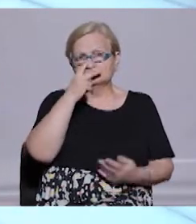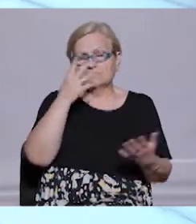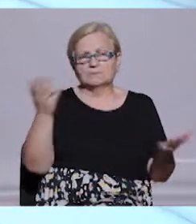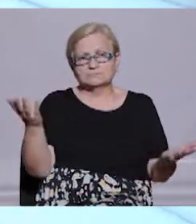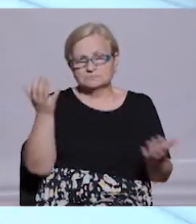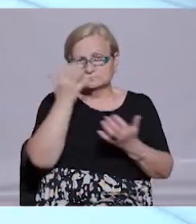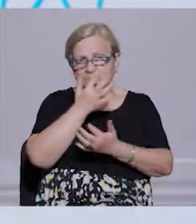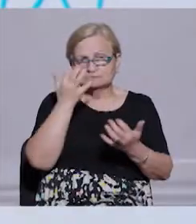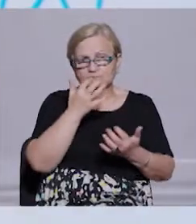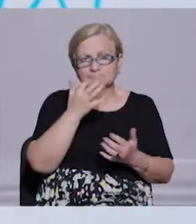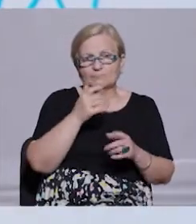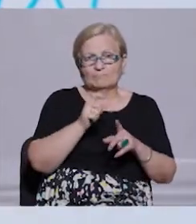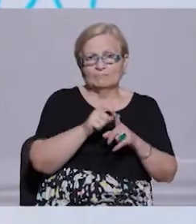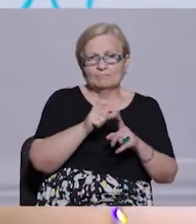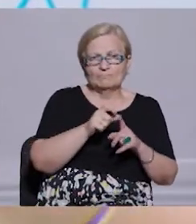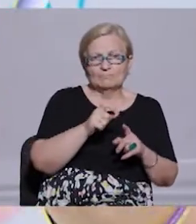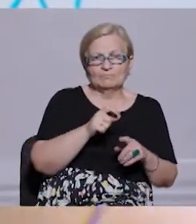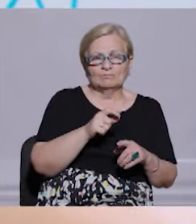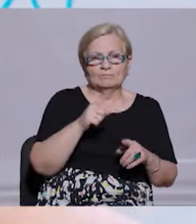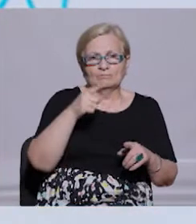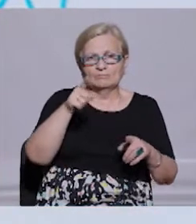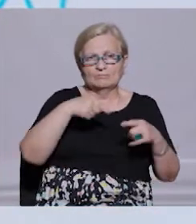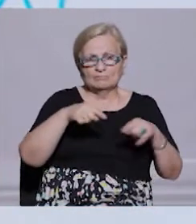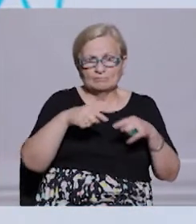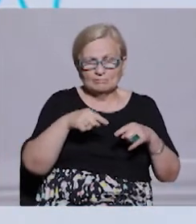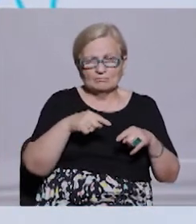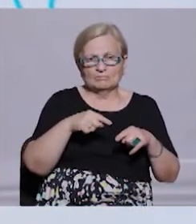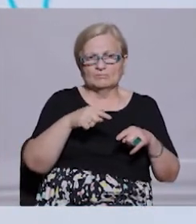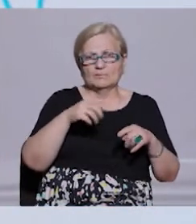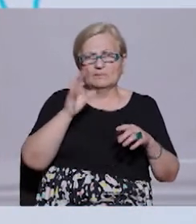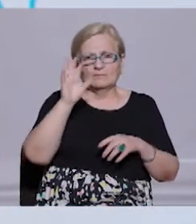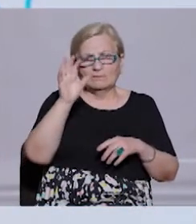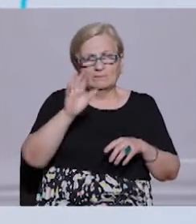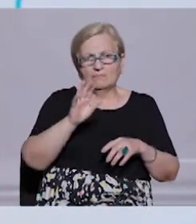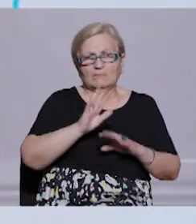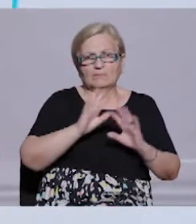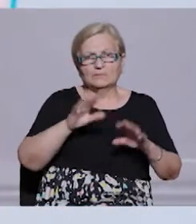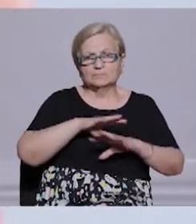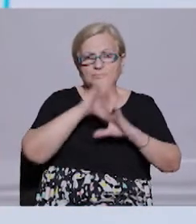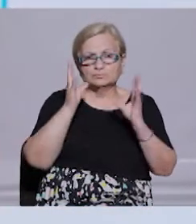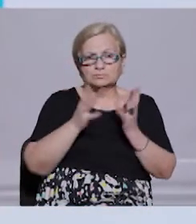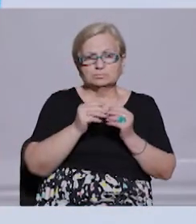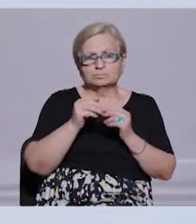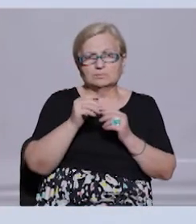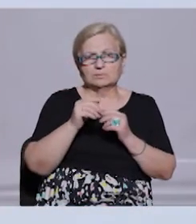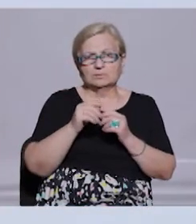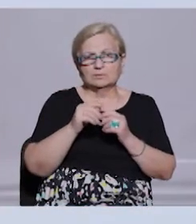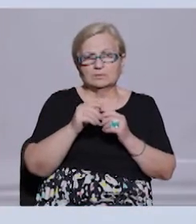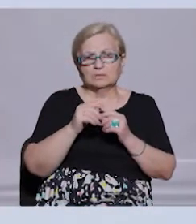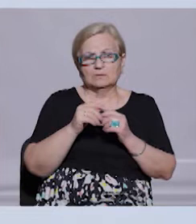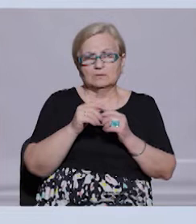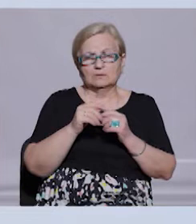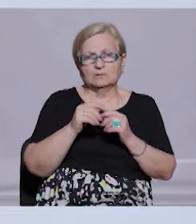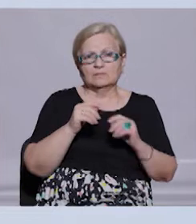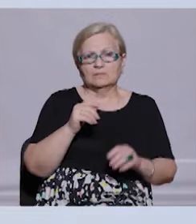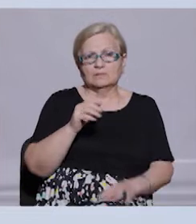ჩანს სიტყვაზე არც ფეხბურთზე და არც კალათბურთზე არის 320 მოსწავლე. მოდი აი ესე აქ არ